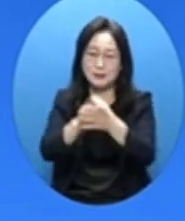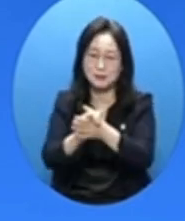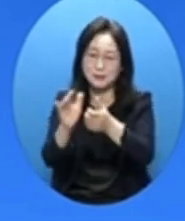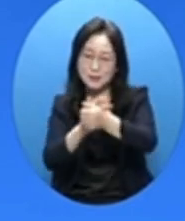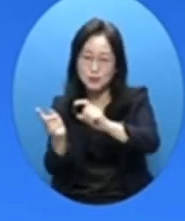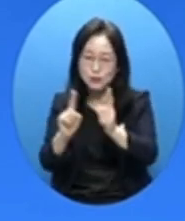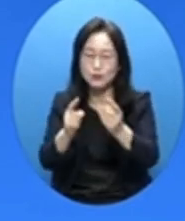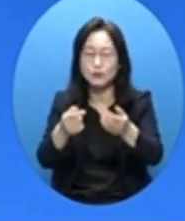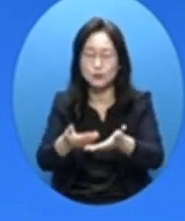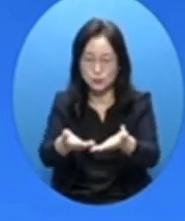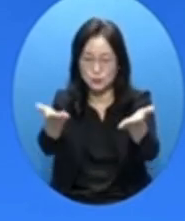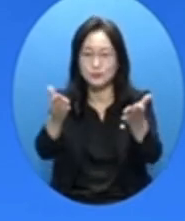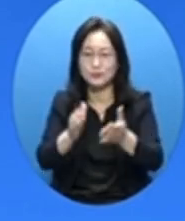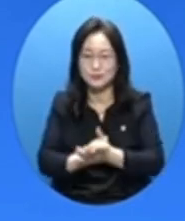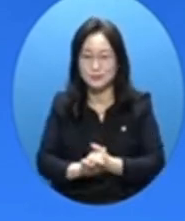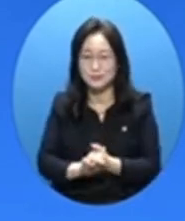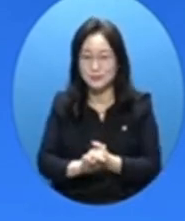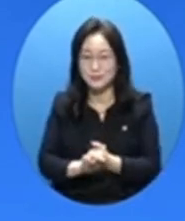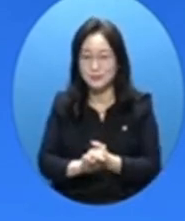회복시켜 주는 것입니다